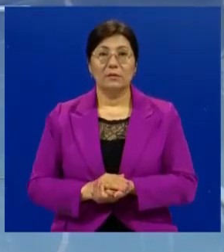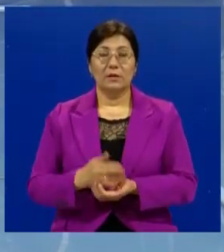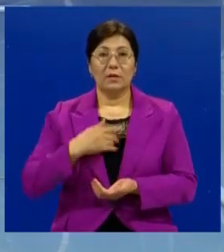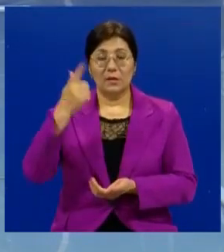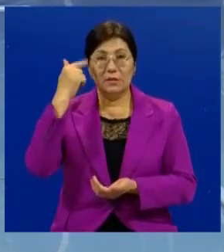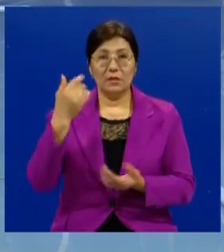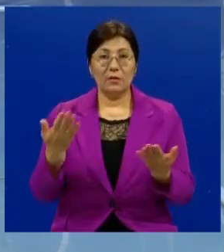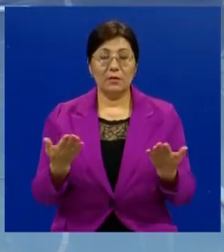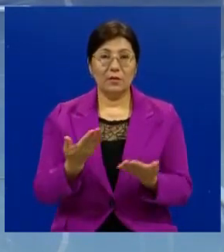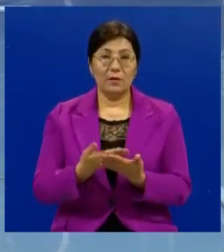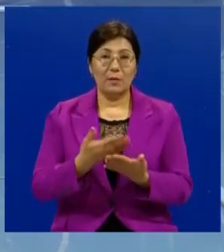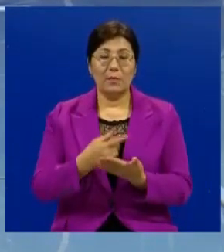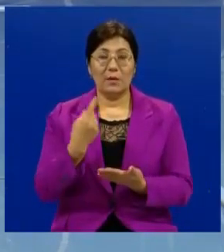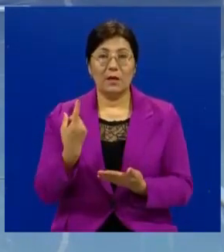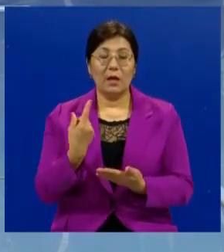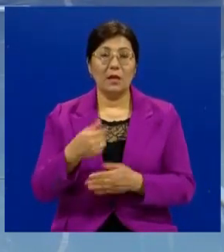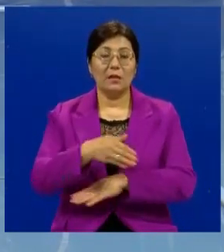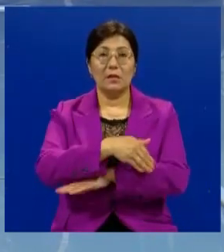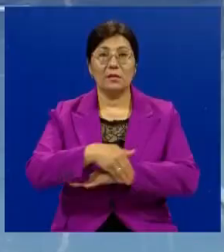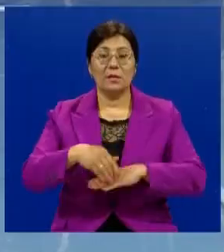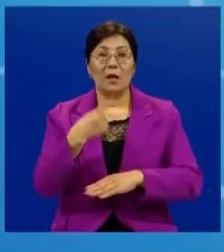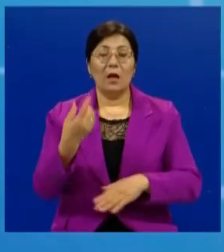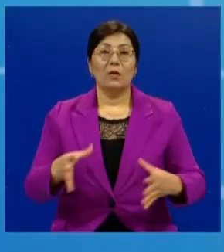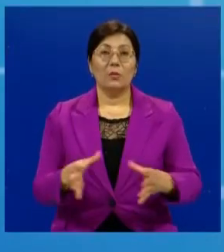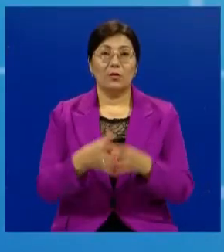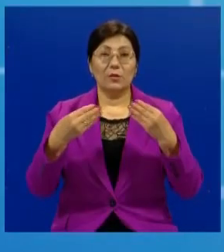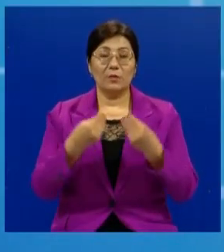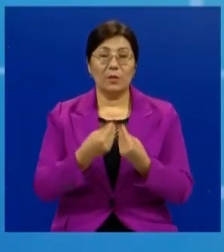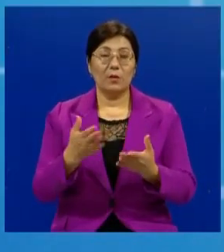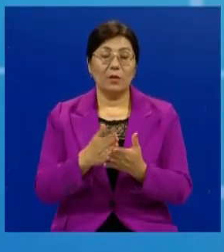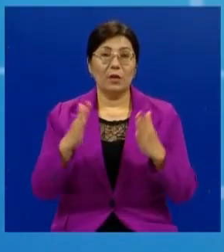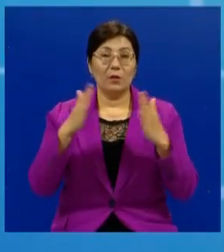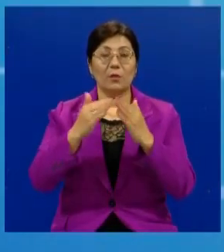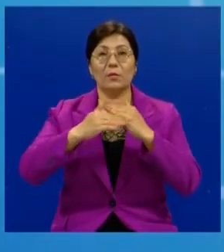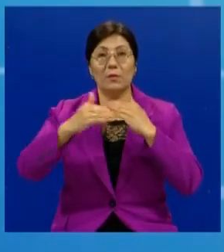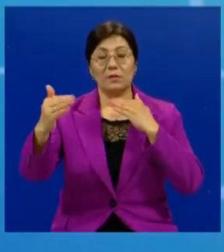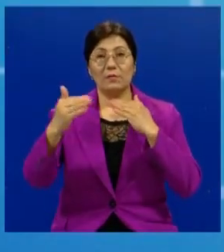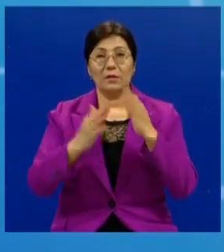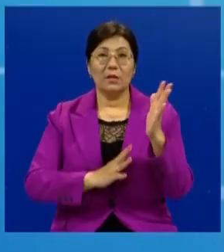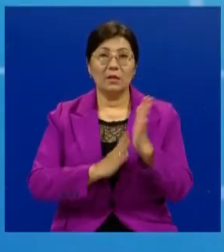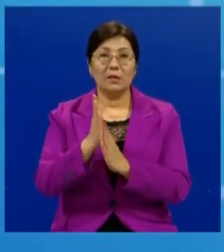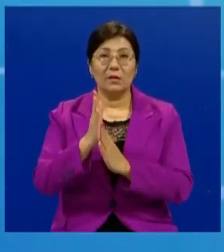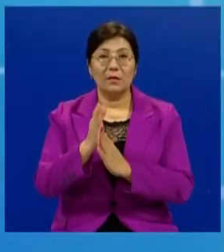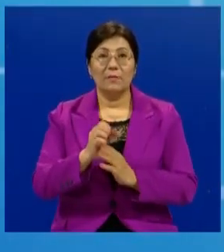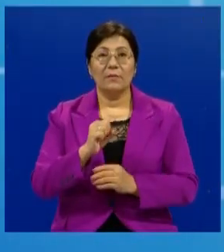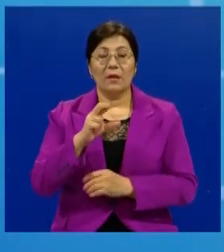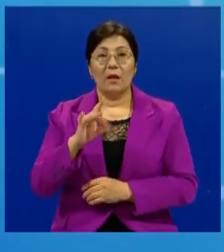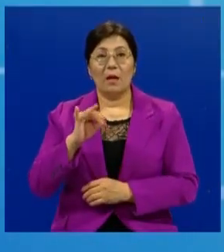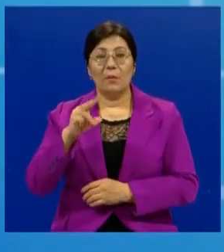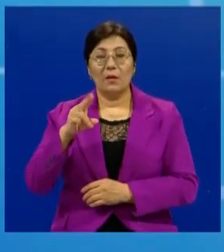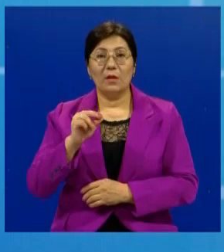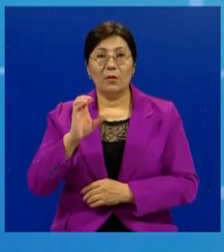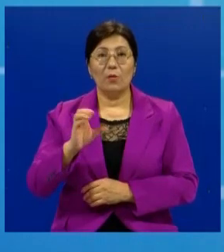знаю, например, один адрес одной семьи, там у них во дворе растет абрикос. Ну,